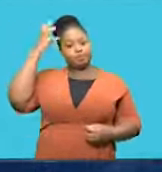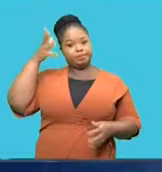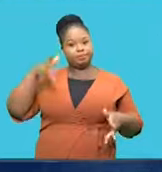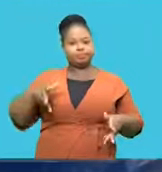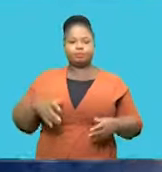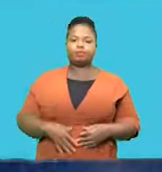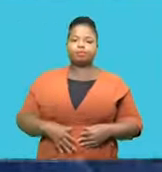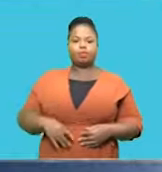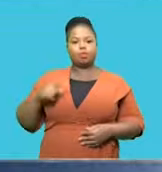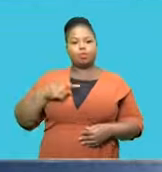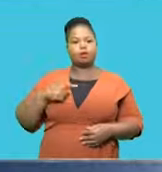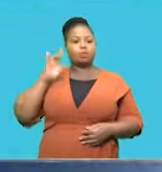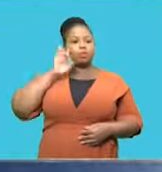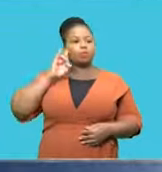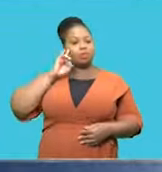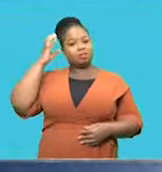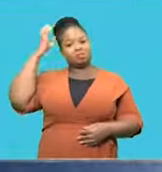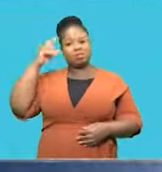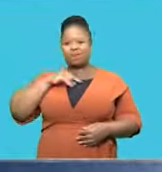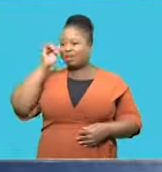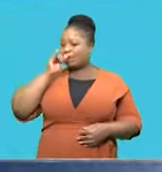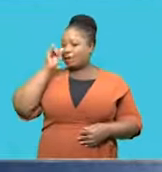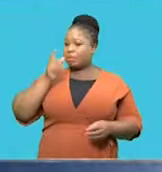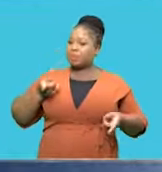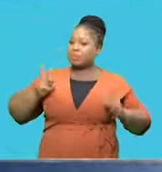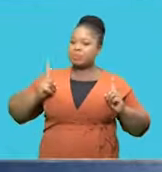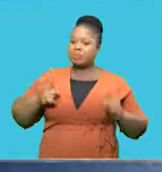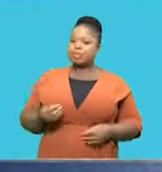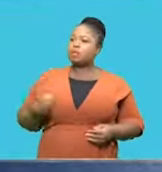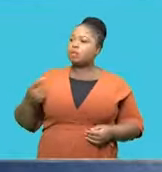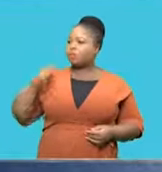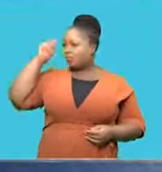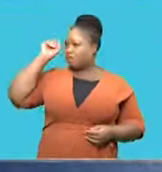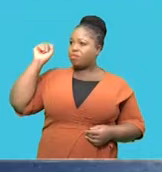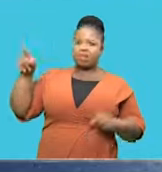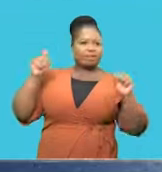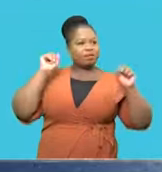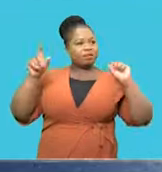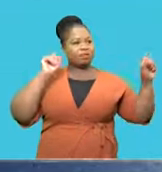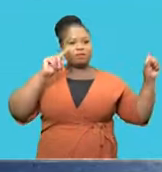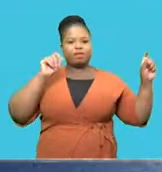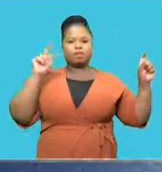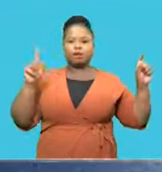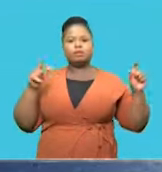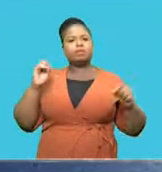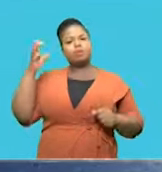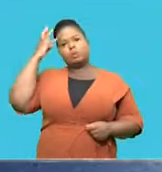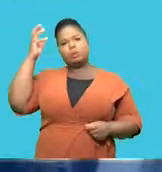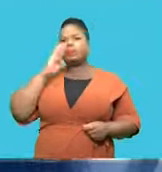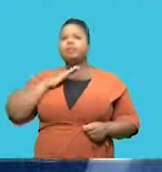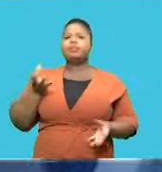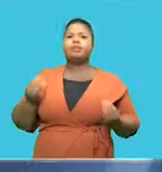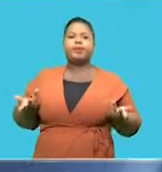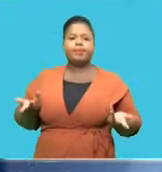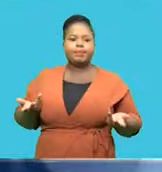kube nenduna emahostela ngoba abantu bekunobugebengu uthole ukuthi kuganga umfana wale nowale owangakithi mangenanduna uzotholakala